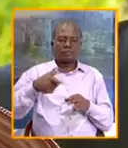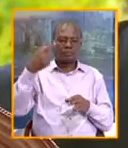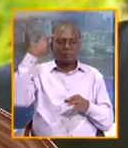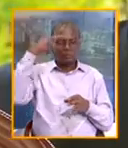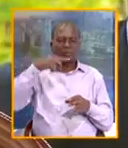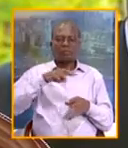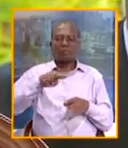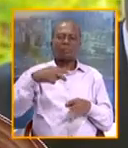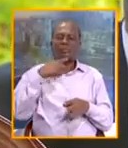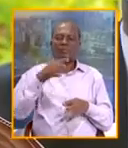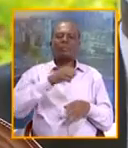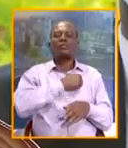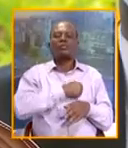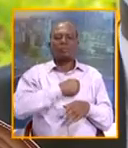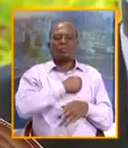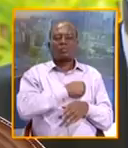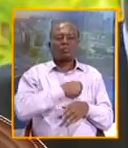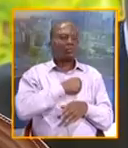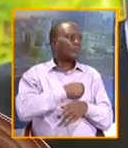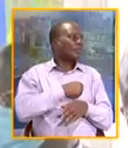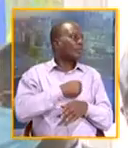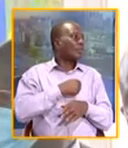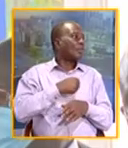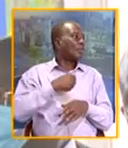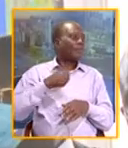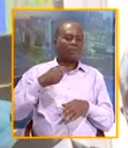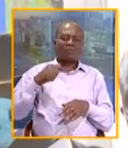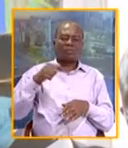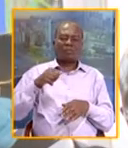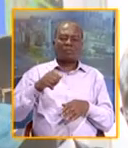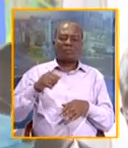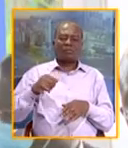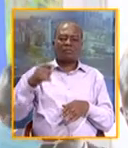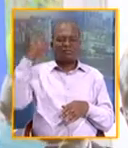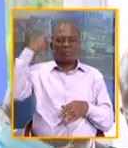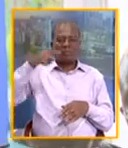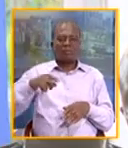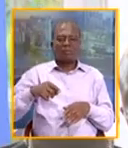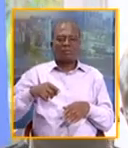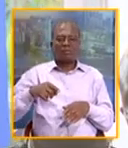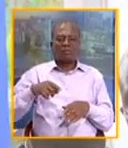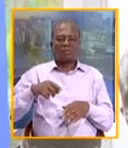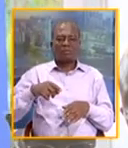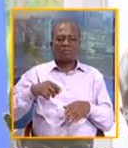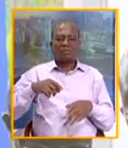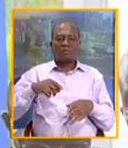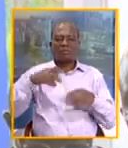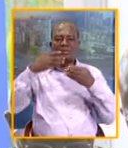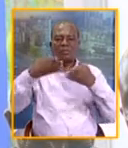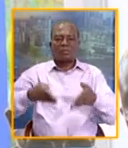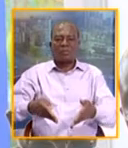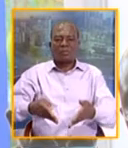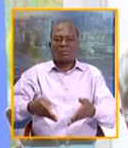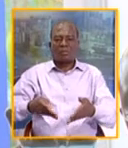yako yacco monsieur le président pour la perte cruelle de votre